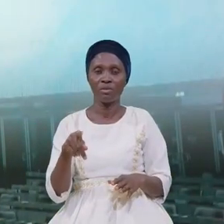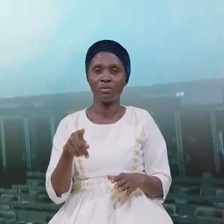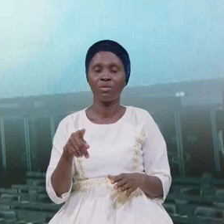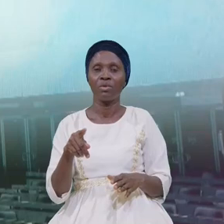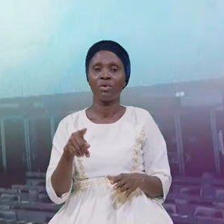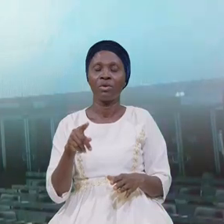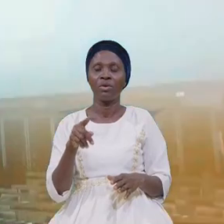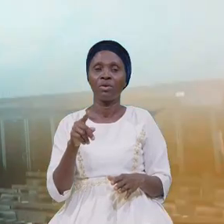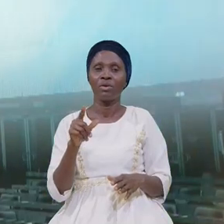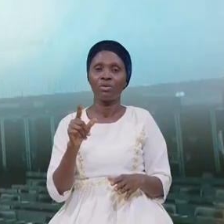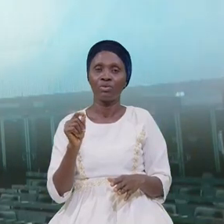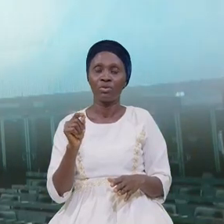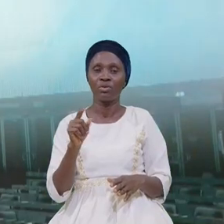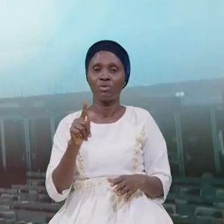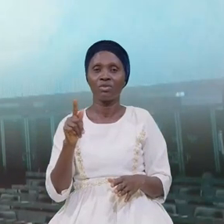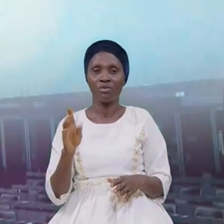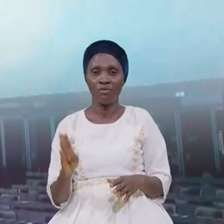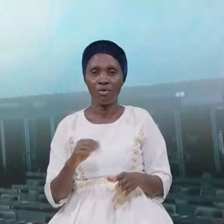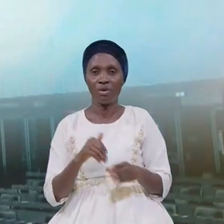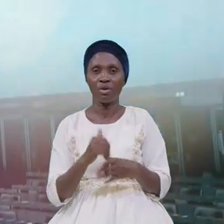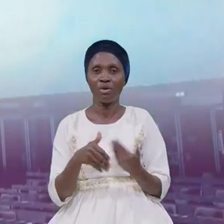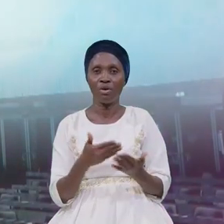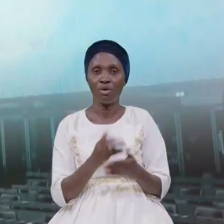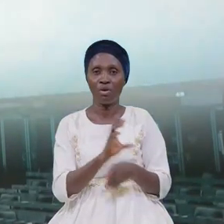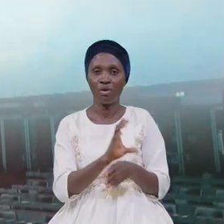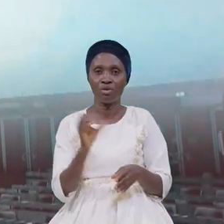1er septembre 2024.